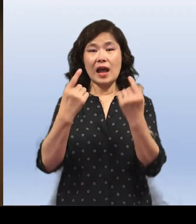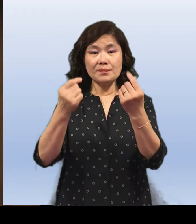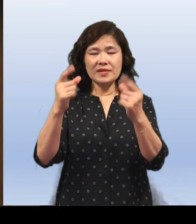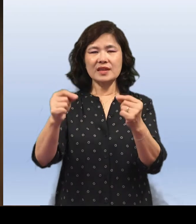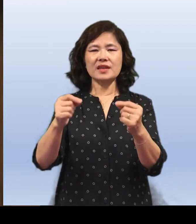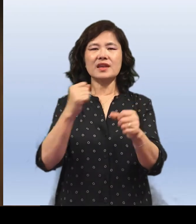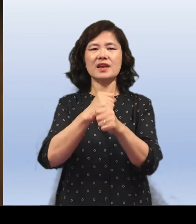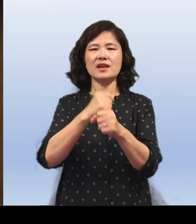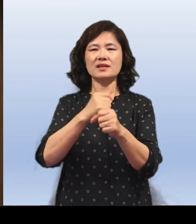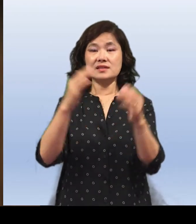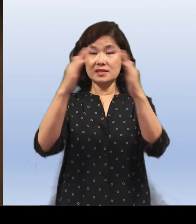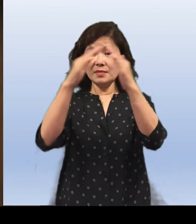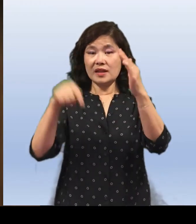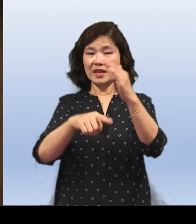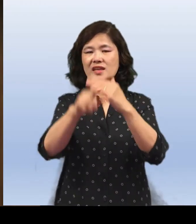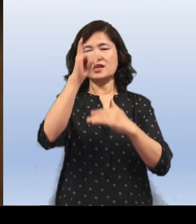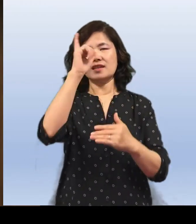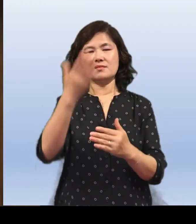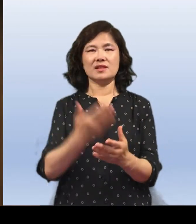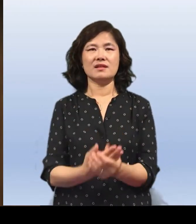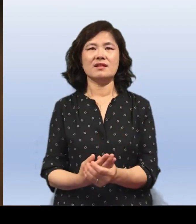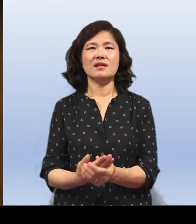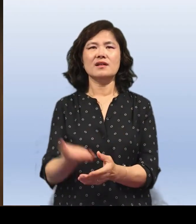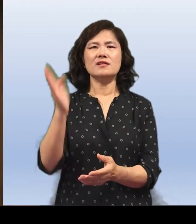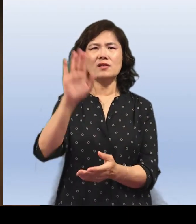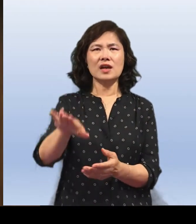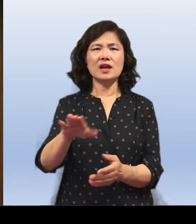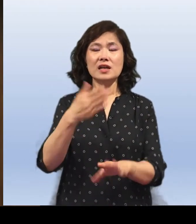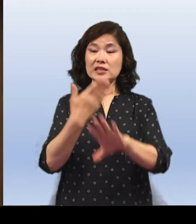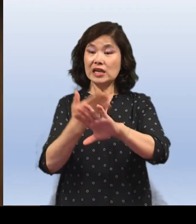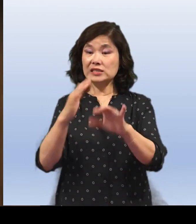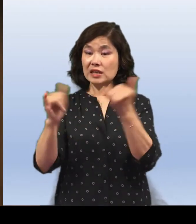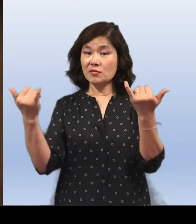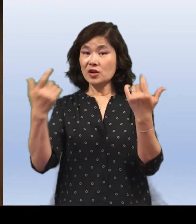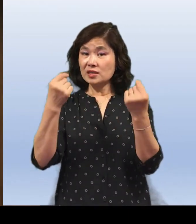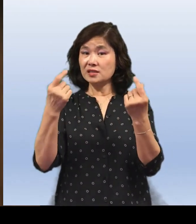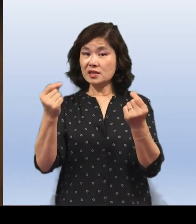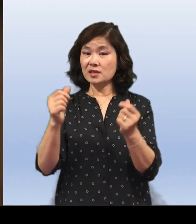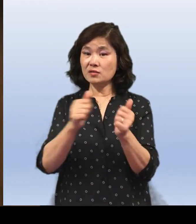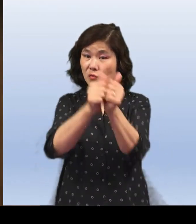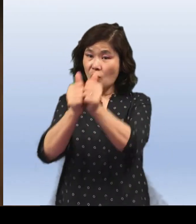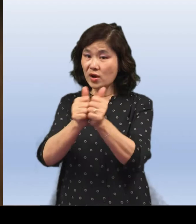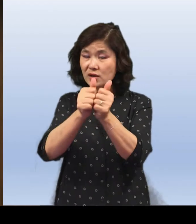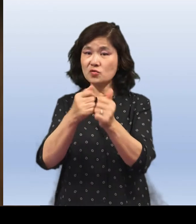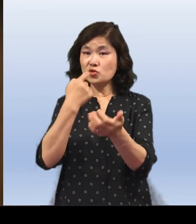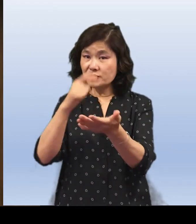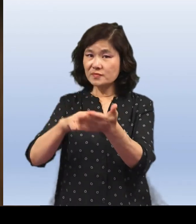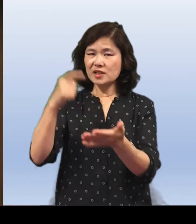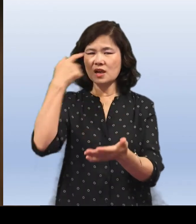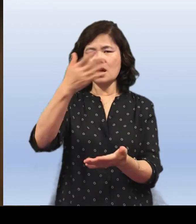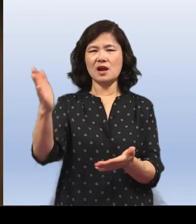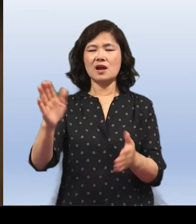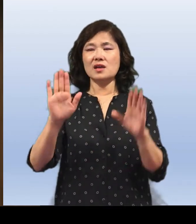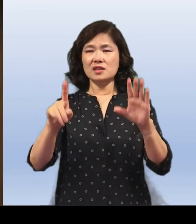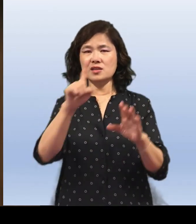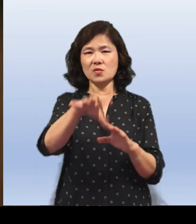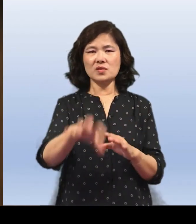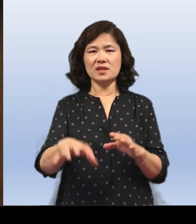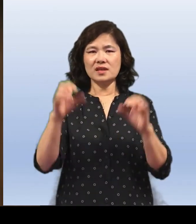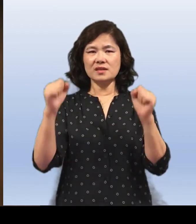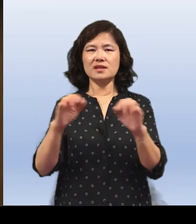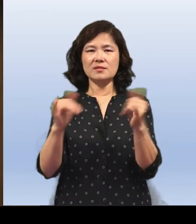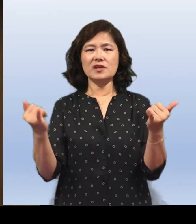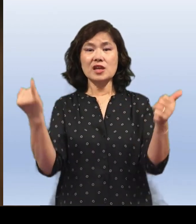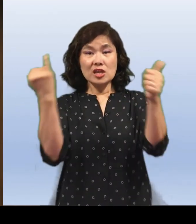함께 거하는 것입니다. 하지만 여러분, 다른 사람과 함께 동거하는 것이 쉽습니까? 아마 여기 계신 대부분의